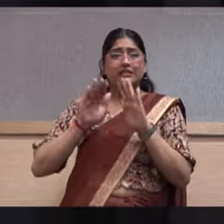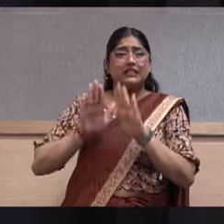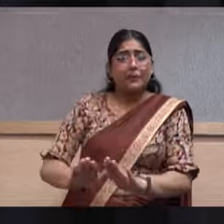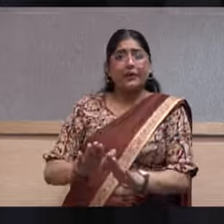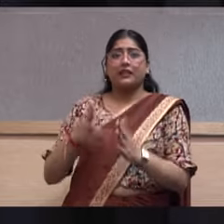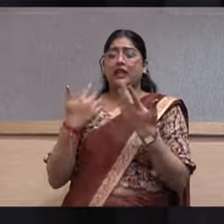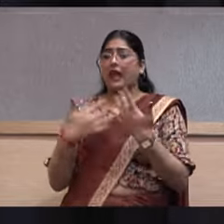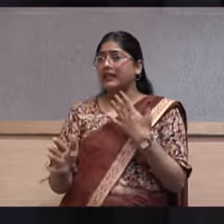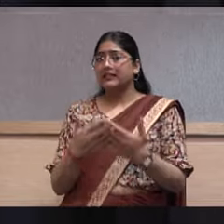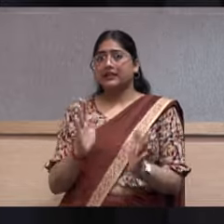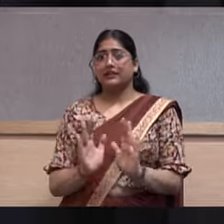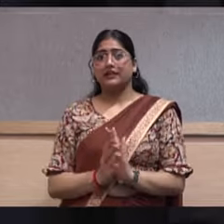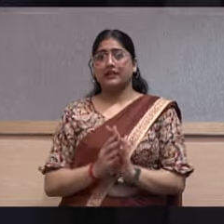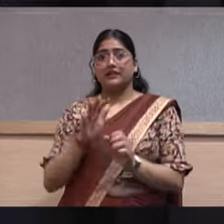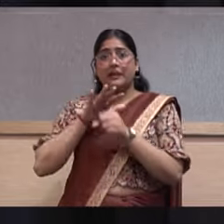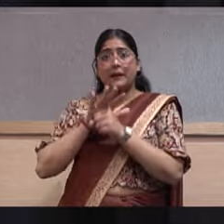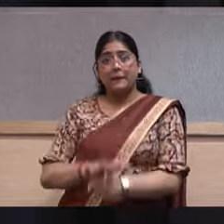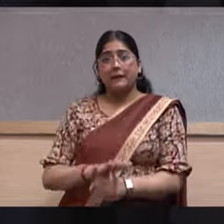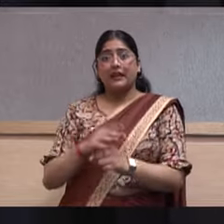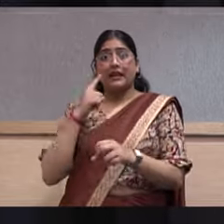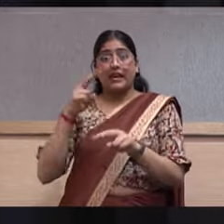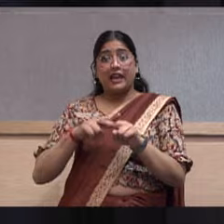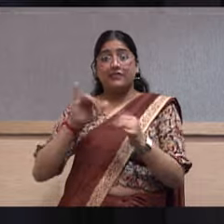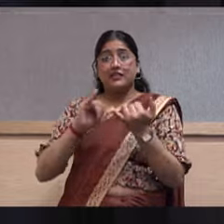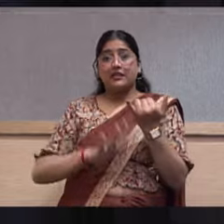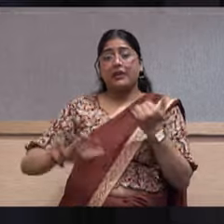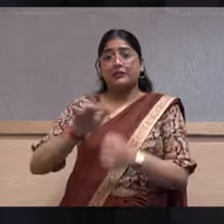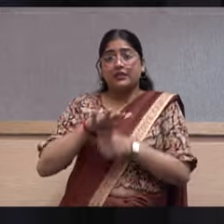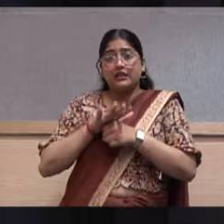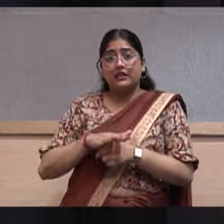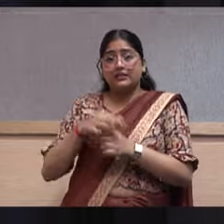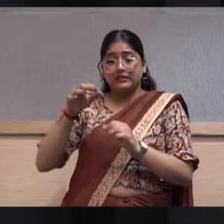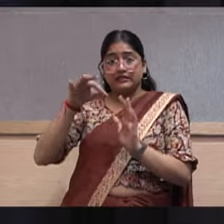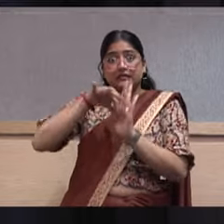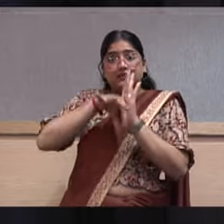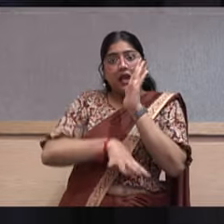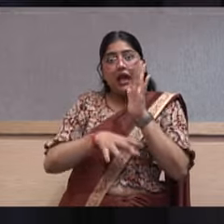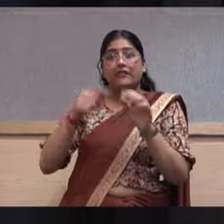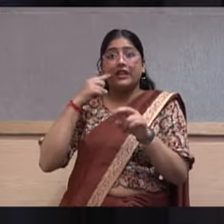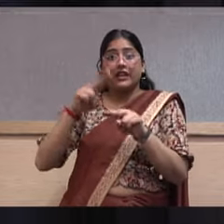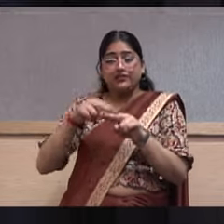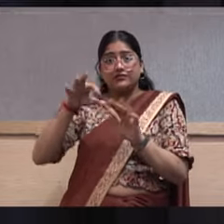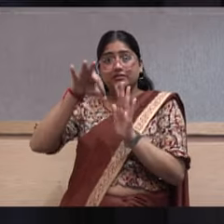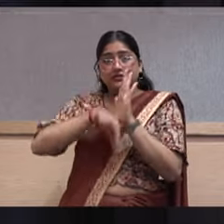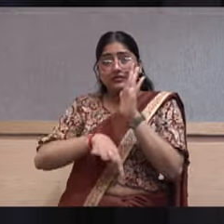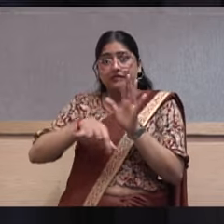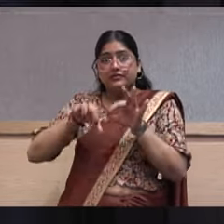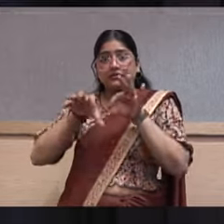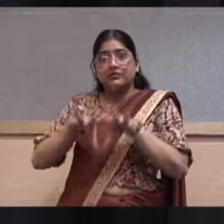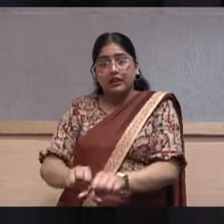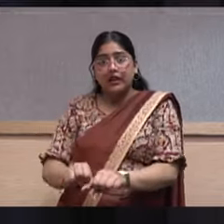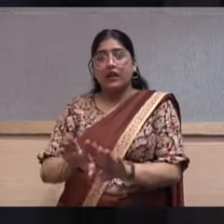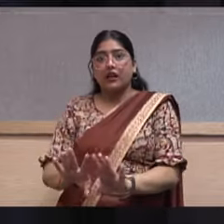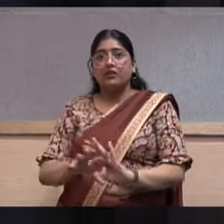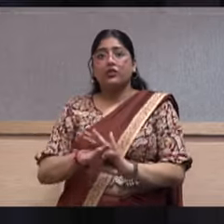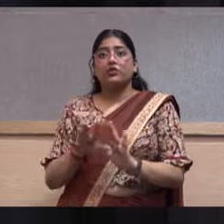कितना भी नीचा करो समाज में जिसमें गहराई हो जिसमें जड़ से जो जुड़ा हुआ है जो सुसंस्कृत वो ऐसे नहीं